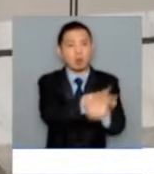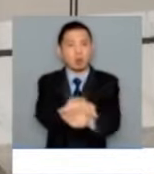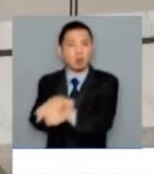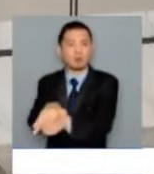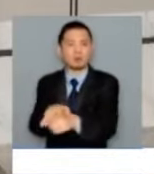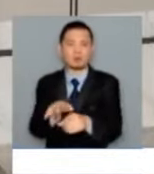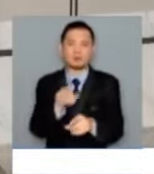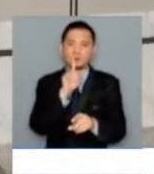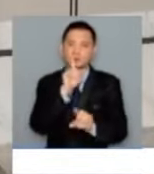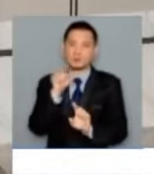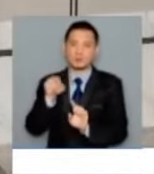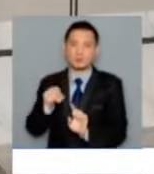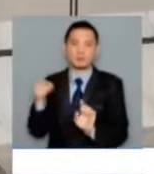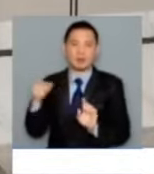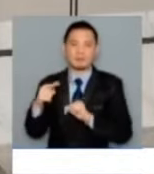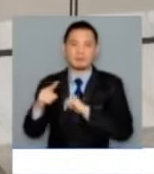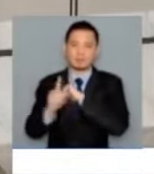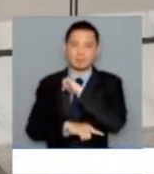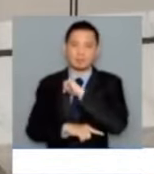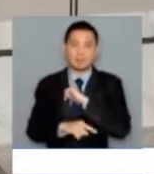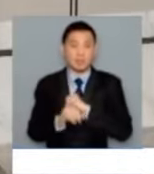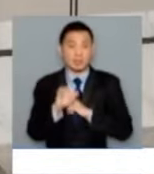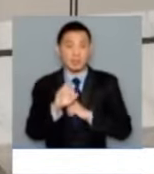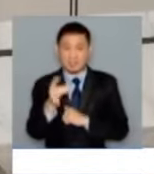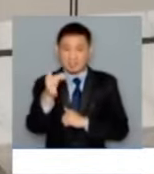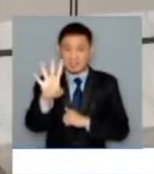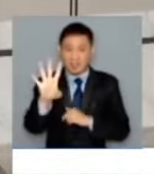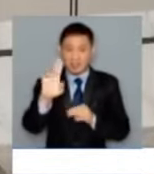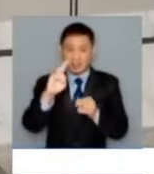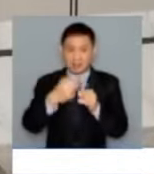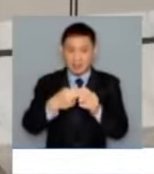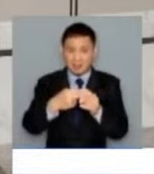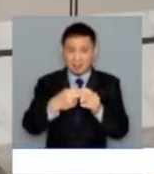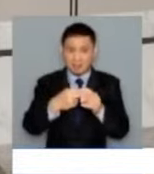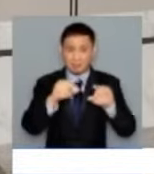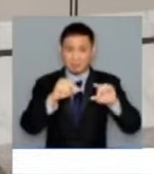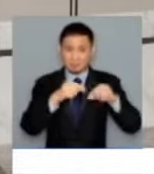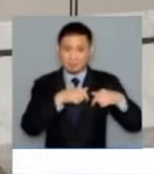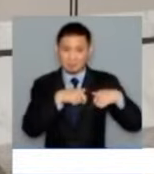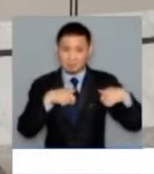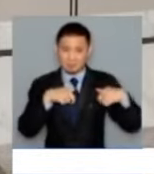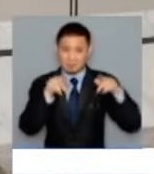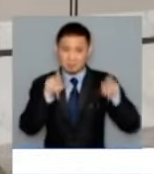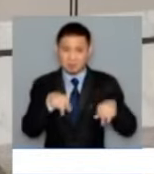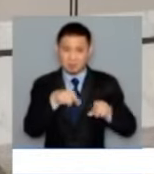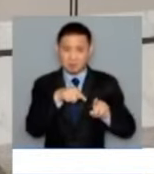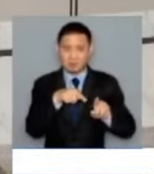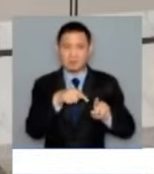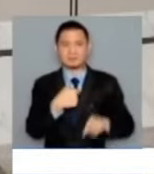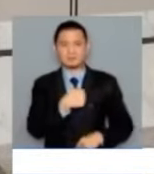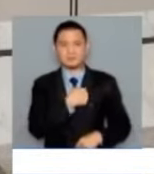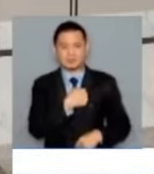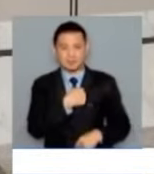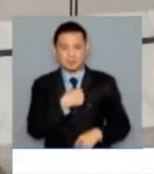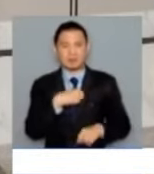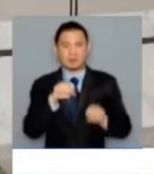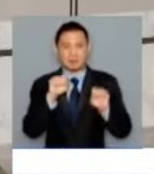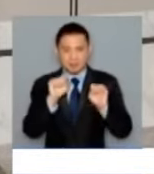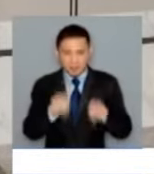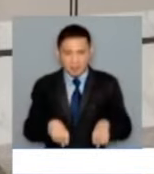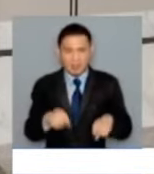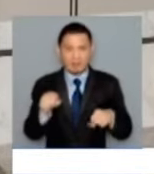ang napangalanan dun sa nakakapanirang chismis na to, malamang siya lamang din ang maaaring mag-file ng